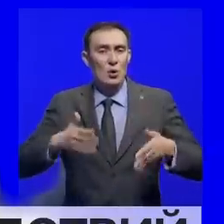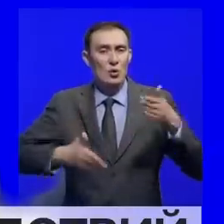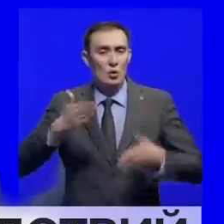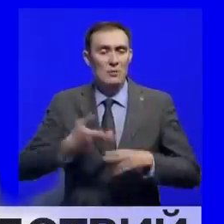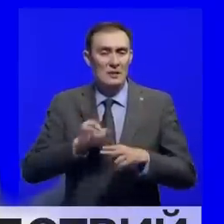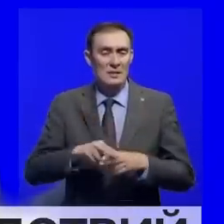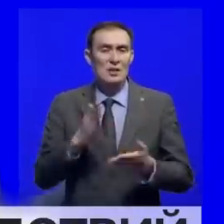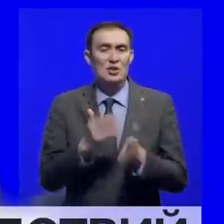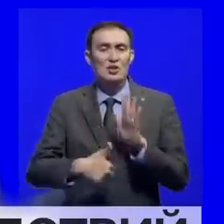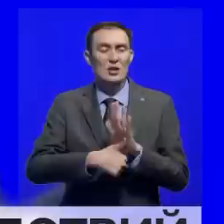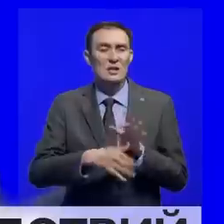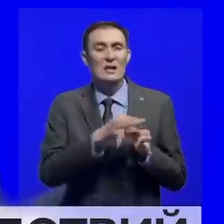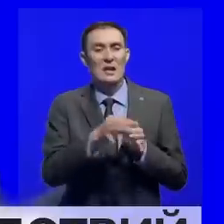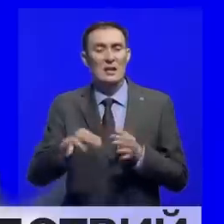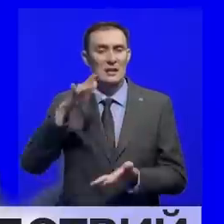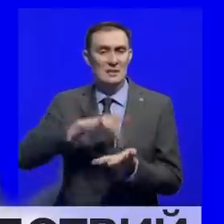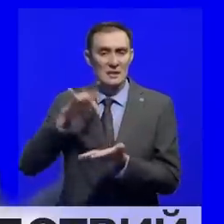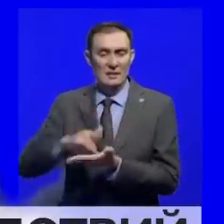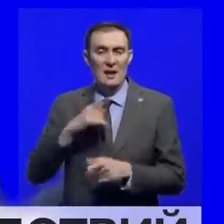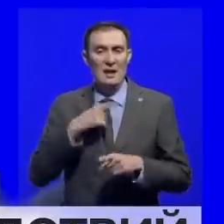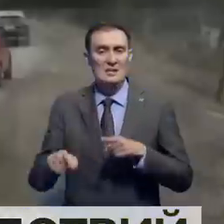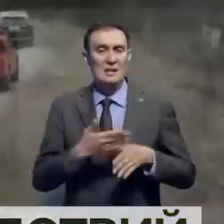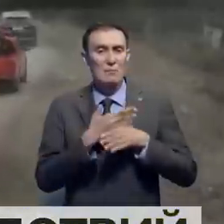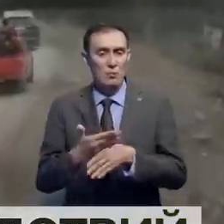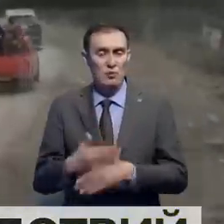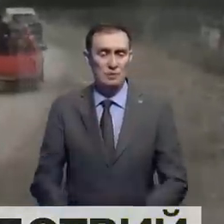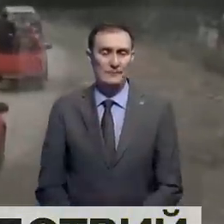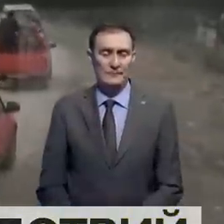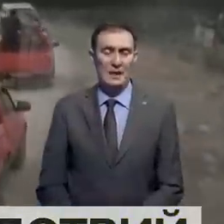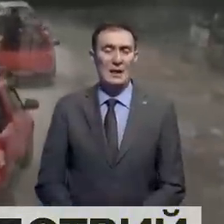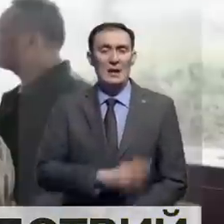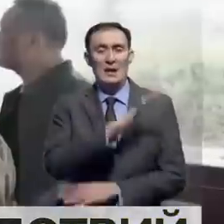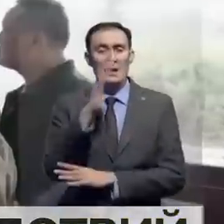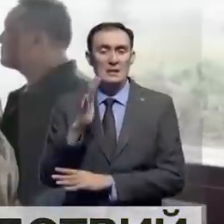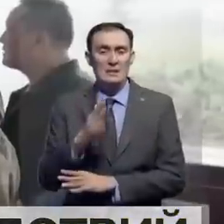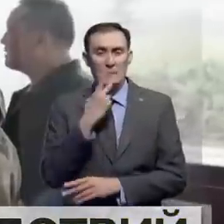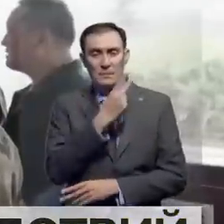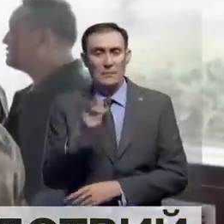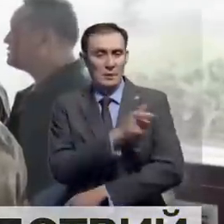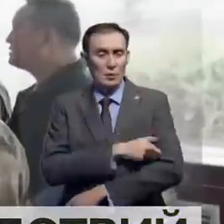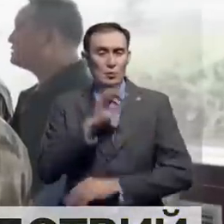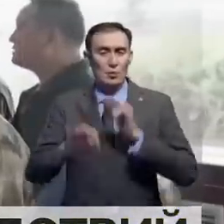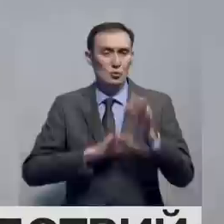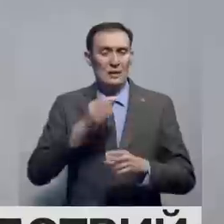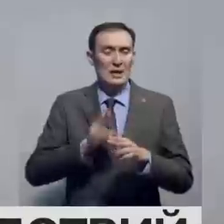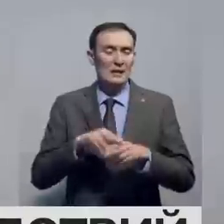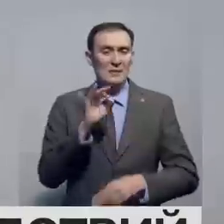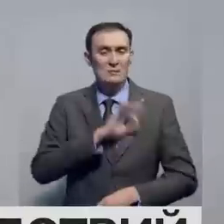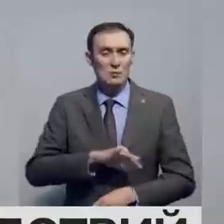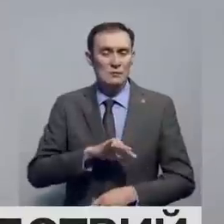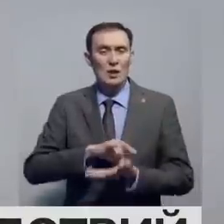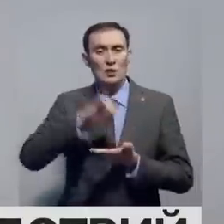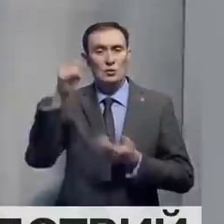групп сформированы шесть региональных центров экстренной помощи лесные массивы патрулируются круглосуточно для этого используют